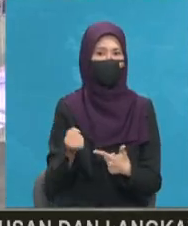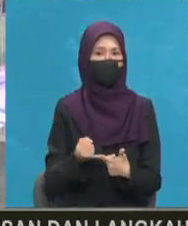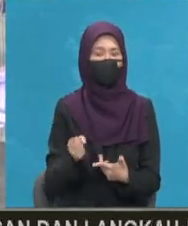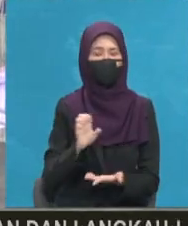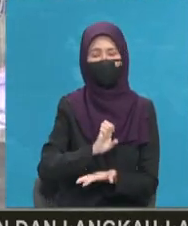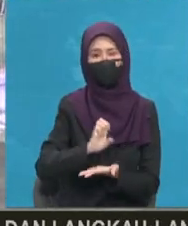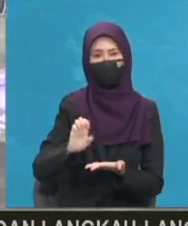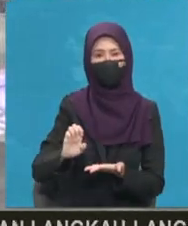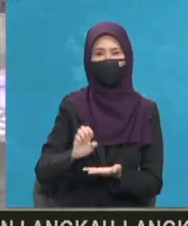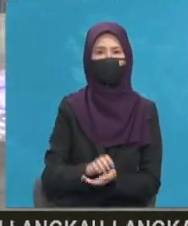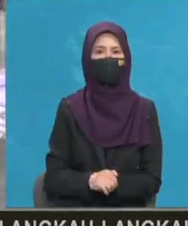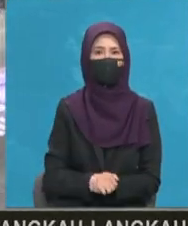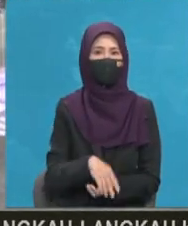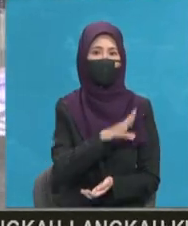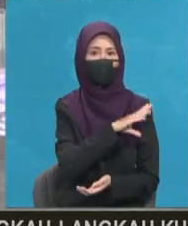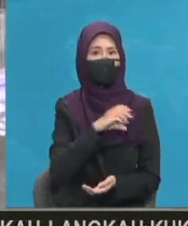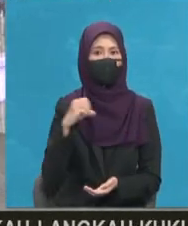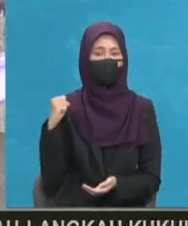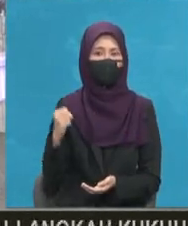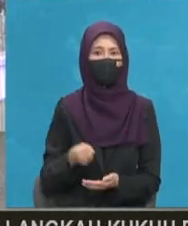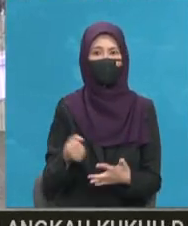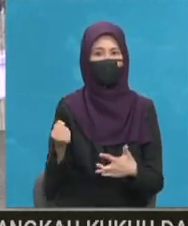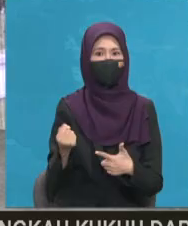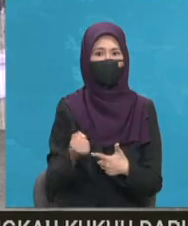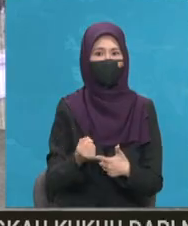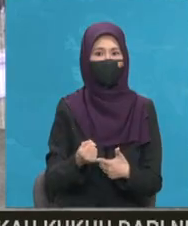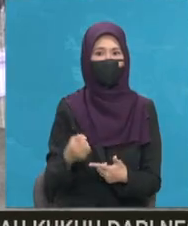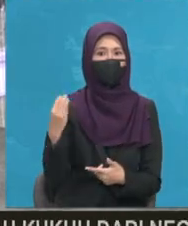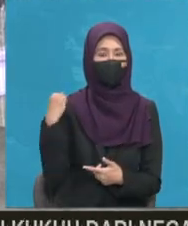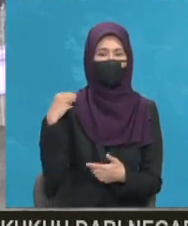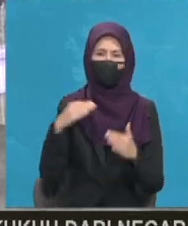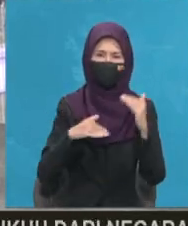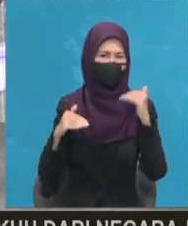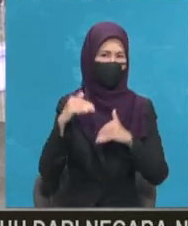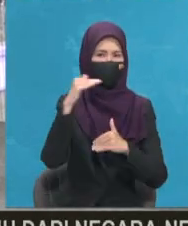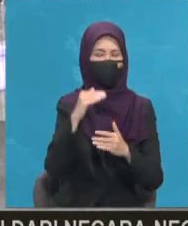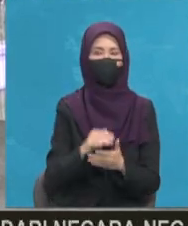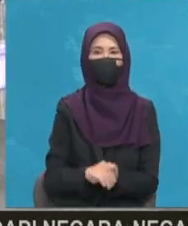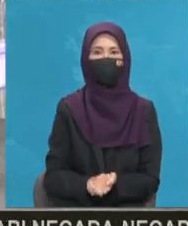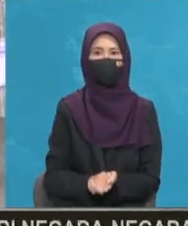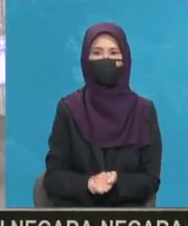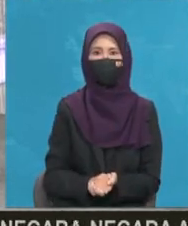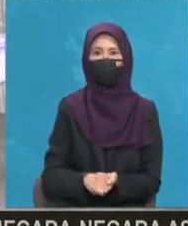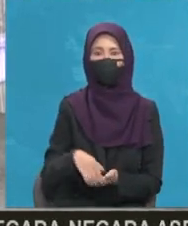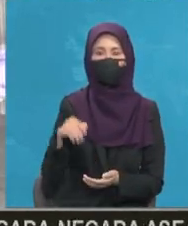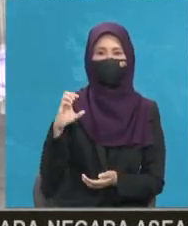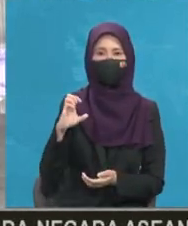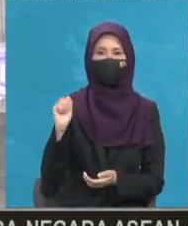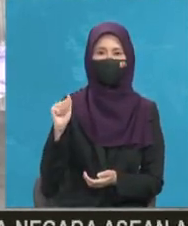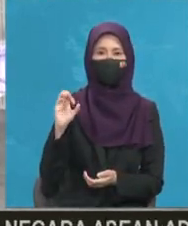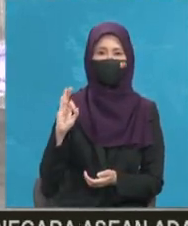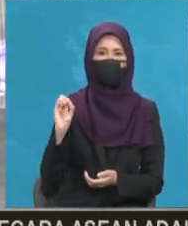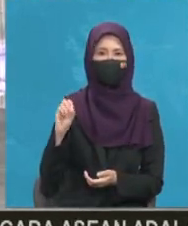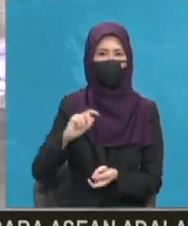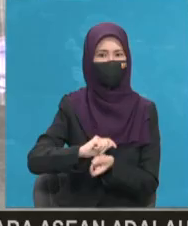ekonomi dan timbalan menteri pembangunan hampir empat dekade review menjadi platform Juli the ASEAN untuk